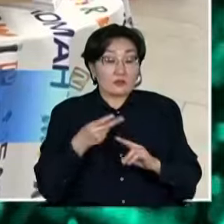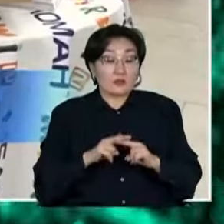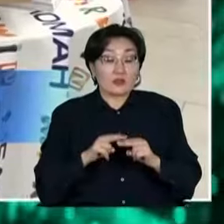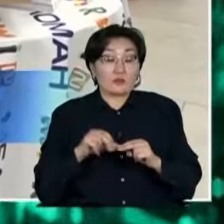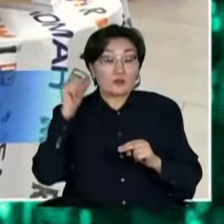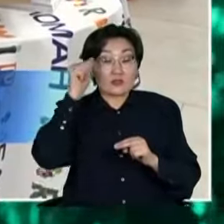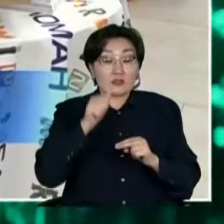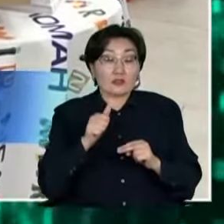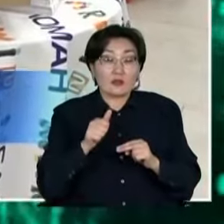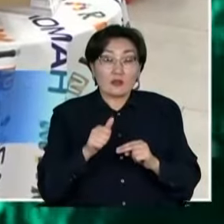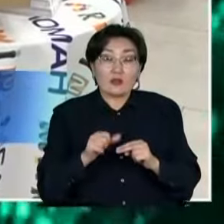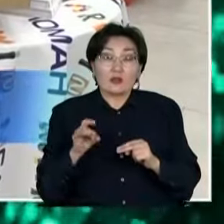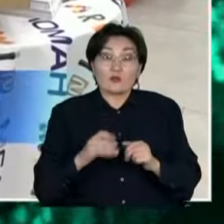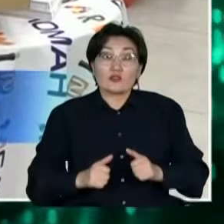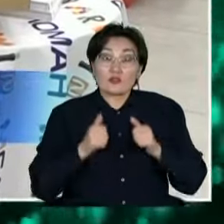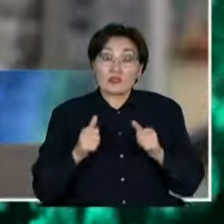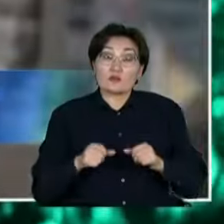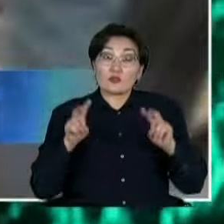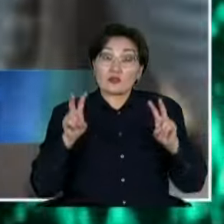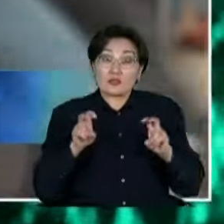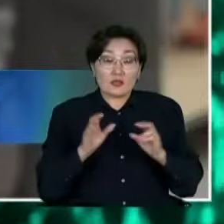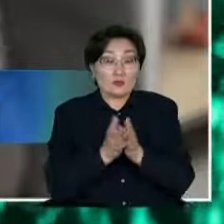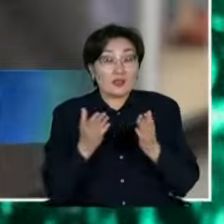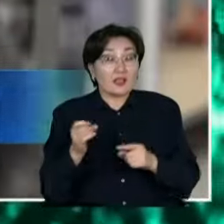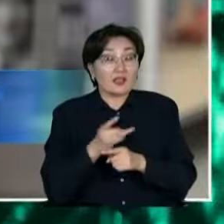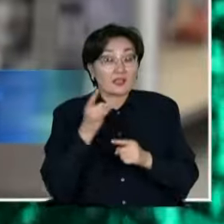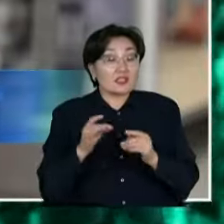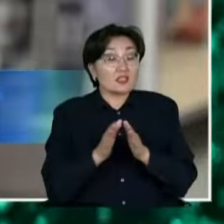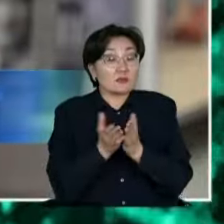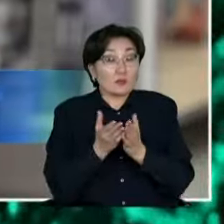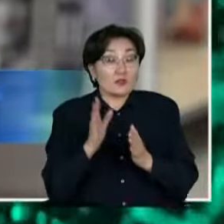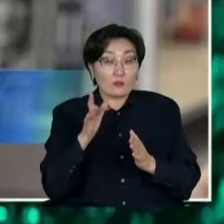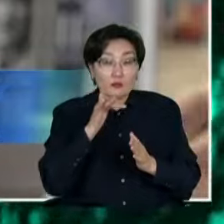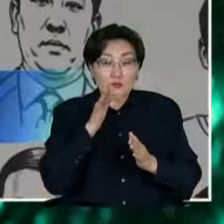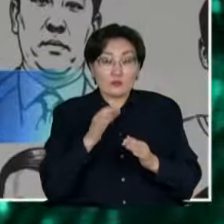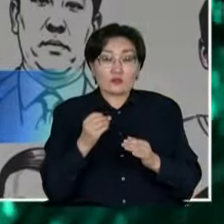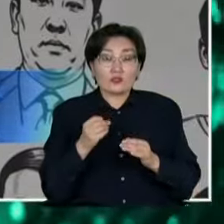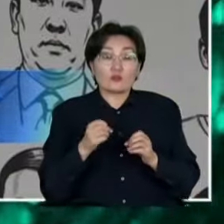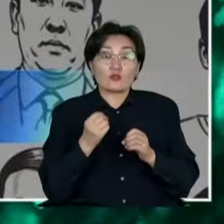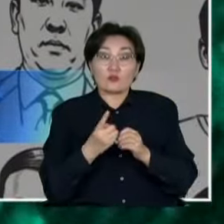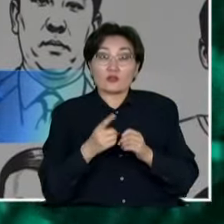көлемінде шығатын мотивациялық сарындағы туындылардың ең алғашқысы екен. Себебі алдағы уақытта тағы